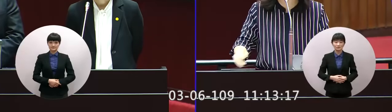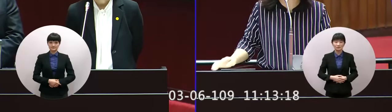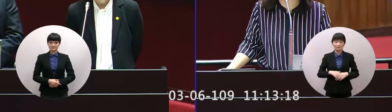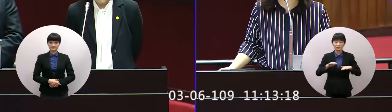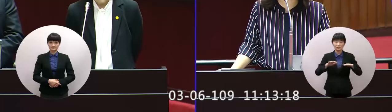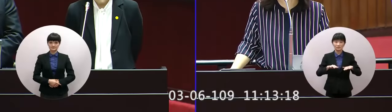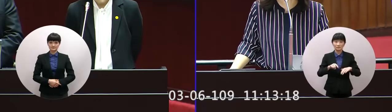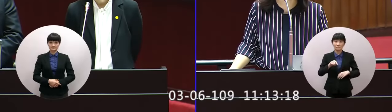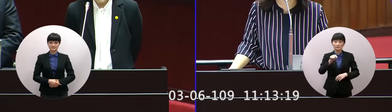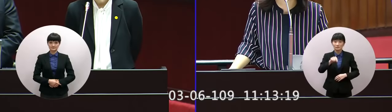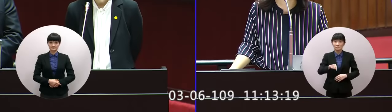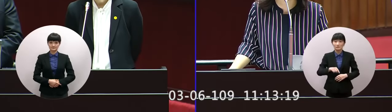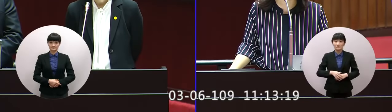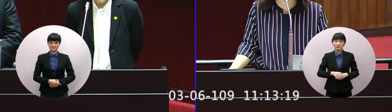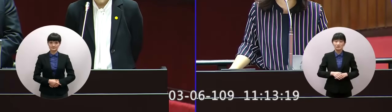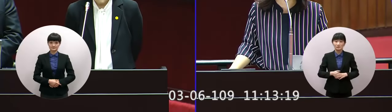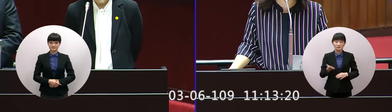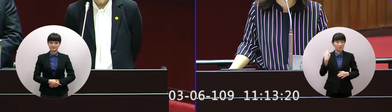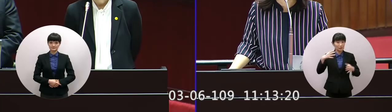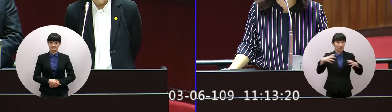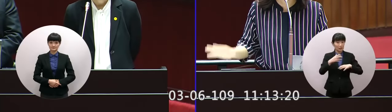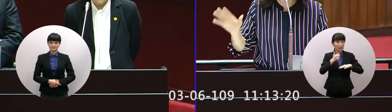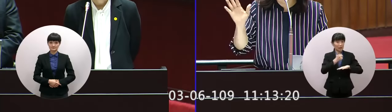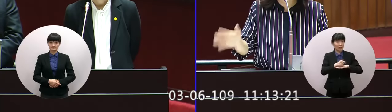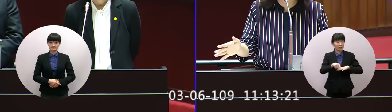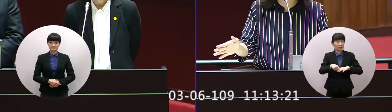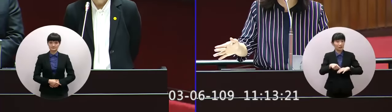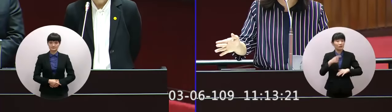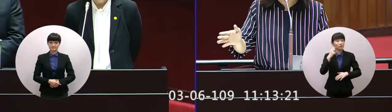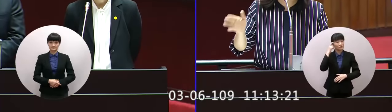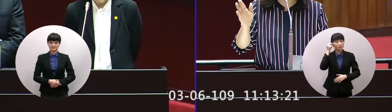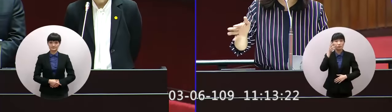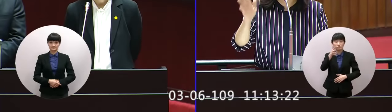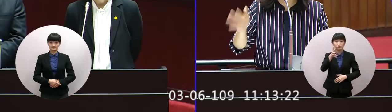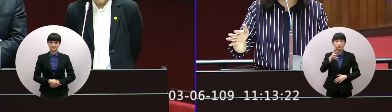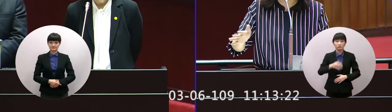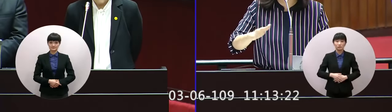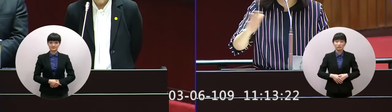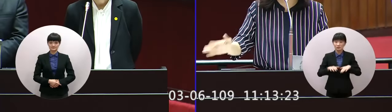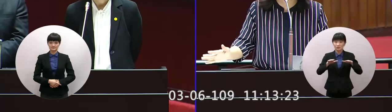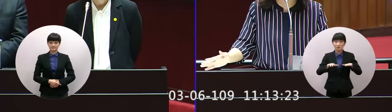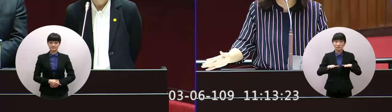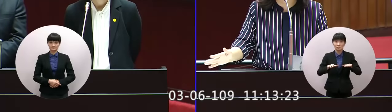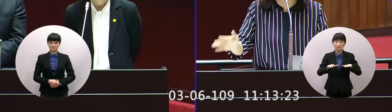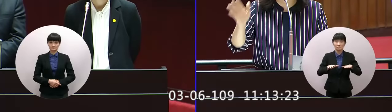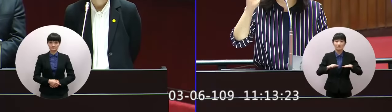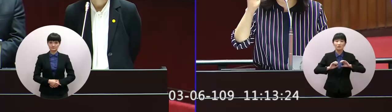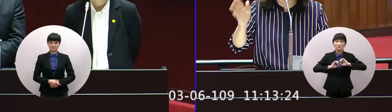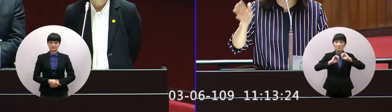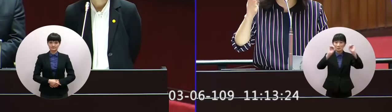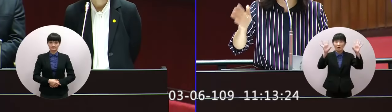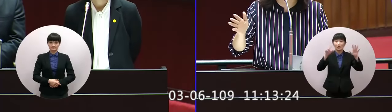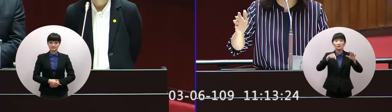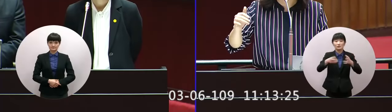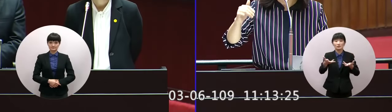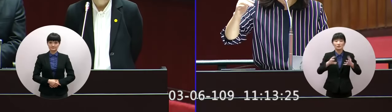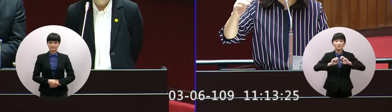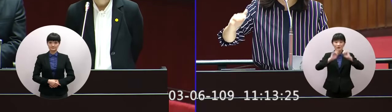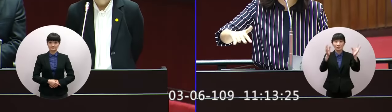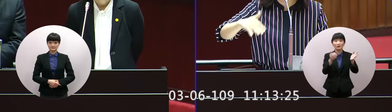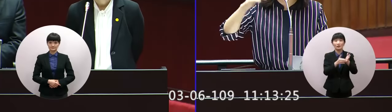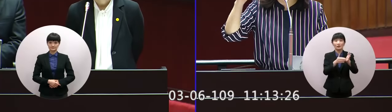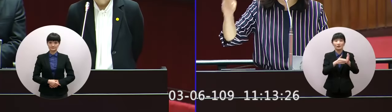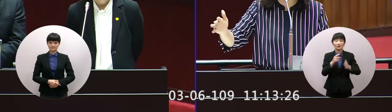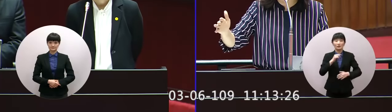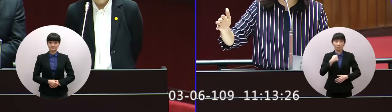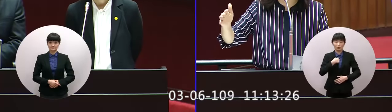个演出也是跟 NSO 一起的。所以我要说的是，当然了，今天我们都已经宣布了，可我要求部长，